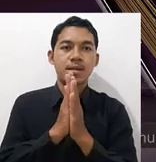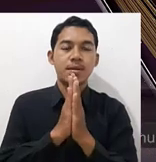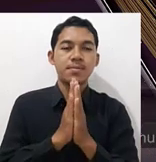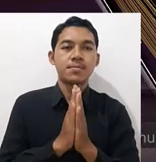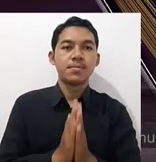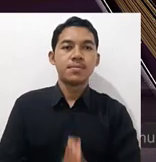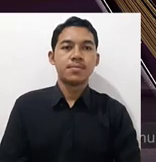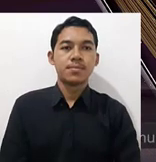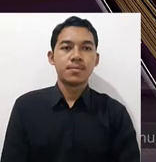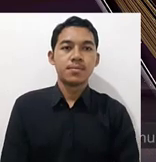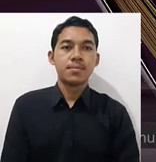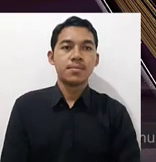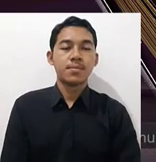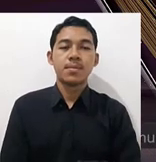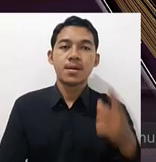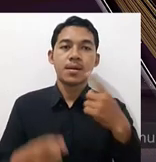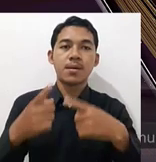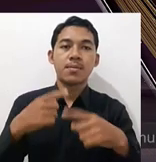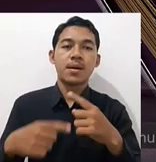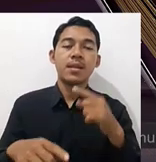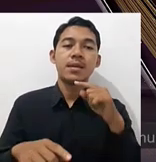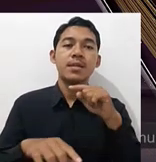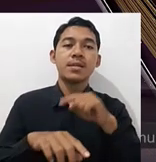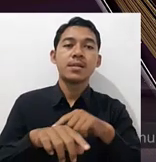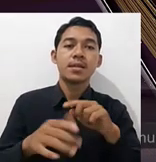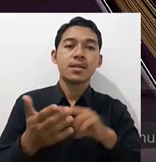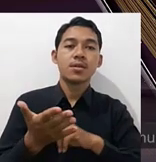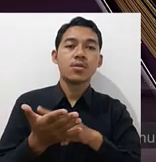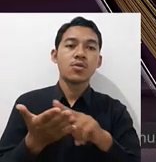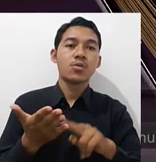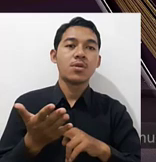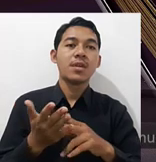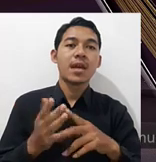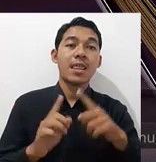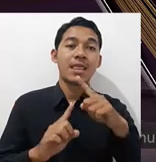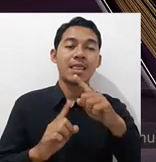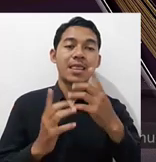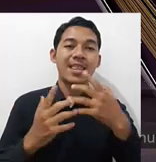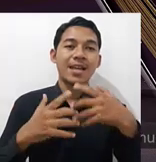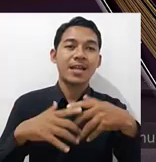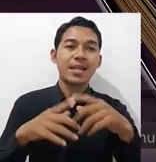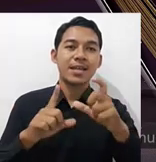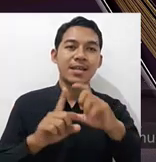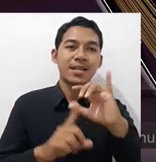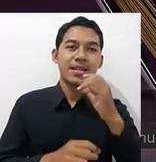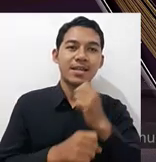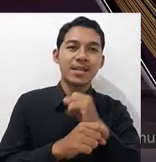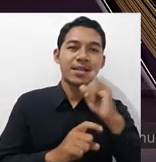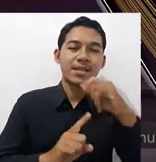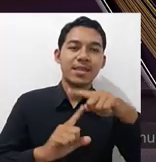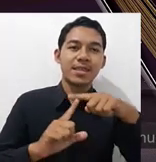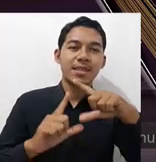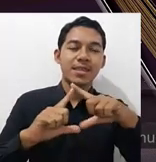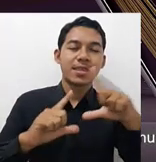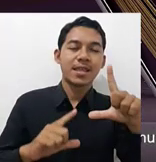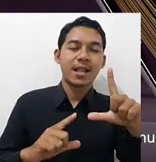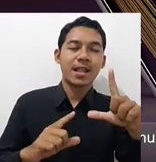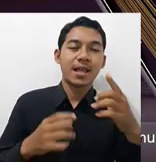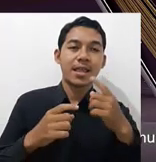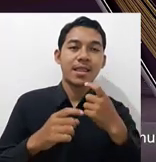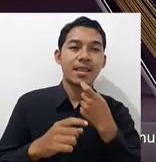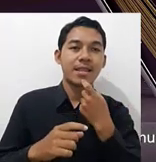Salam, kembali lagi di mata kuliah teknik digital tentang materi gerbang logika